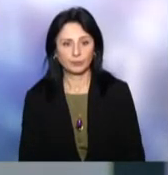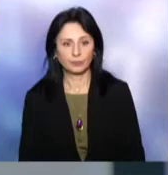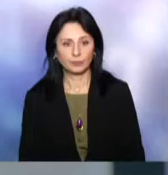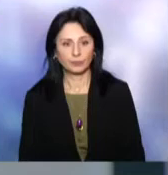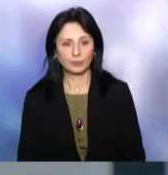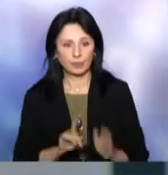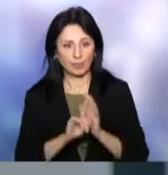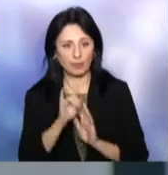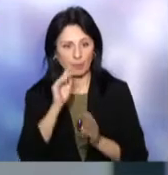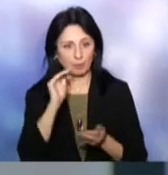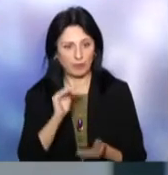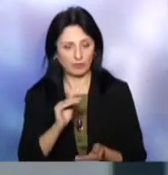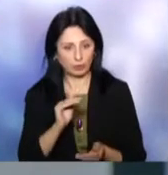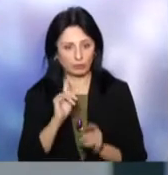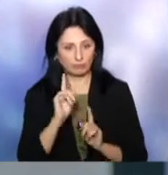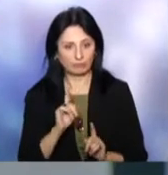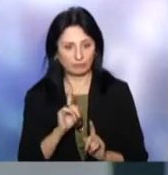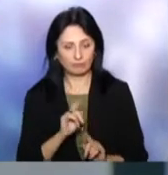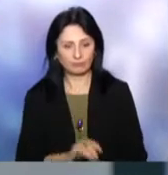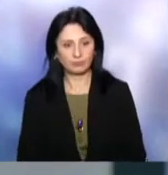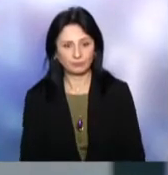დავიწყოთ ბავშვის ასაკიდან, რა საკურველია.